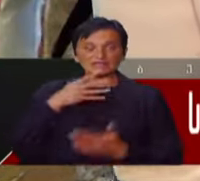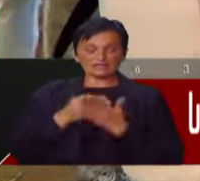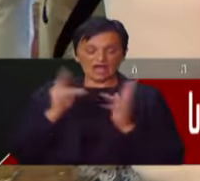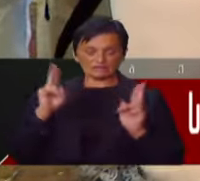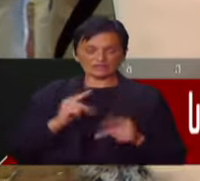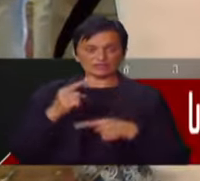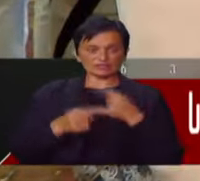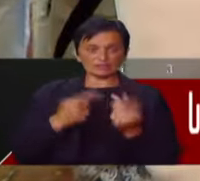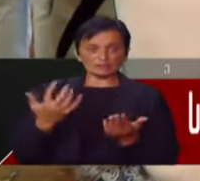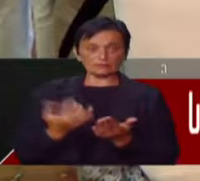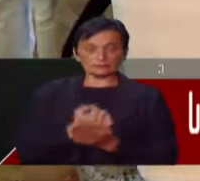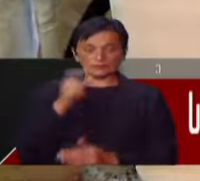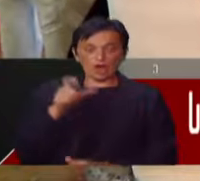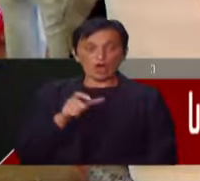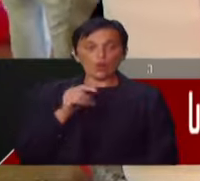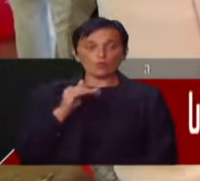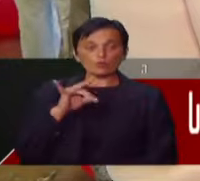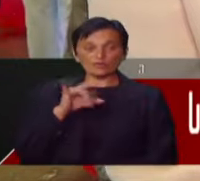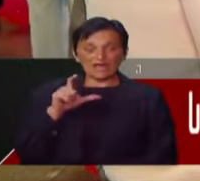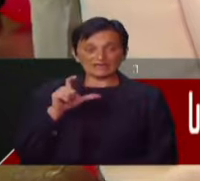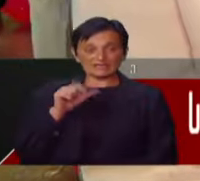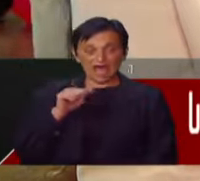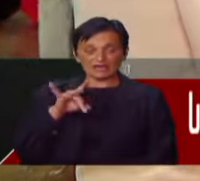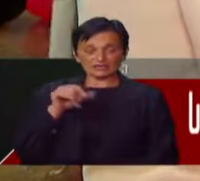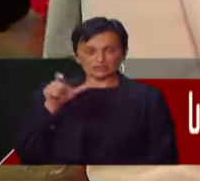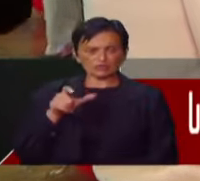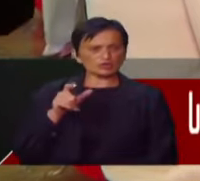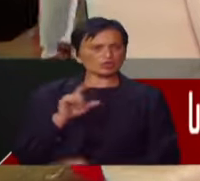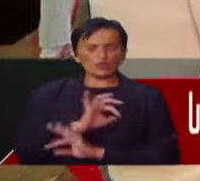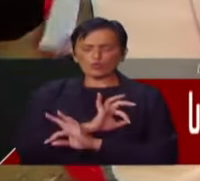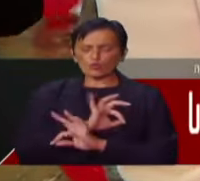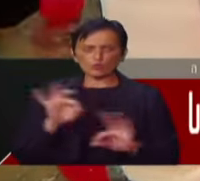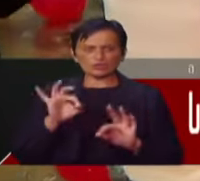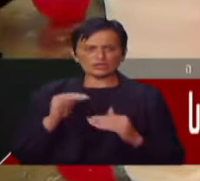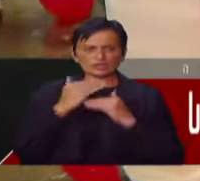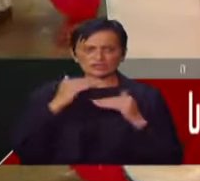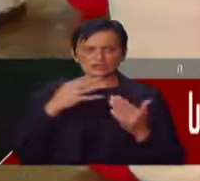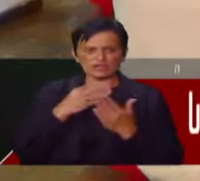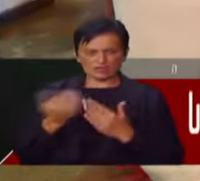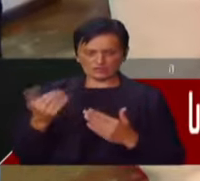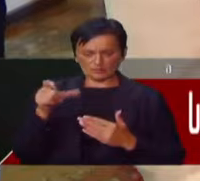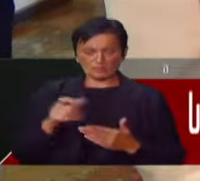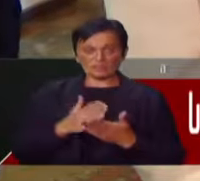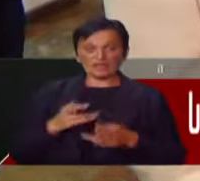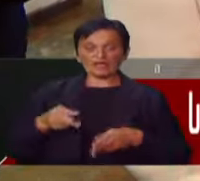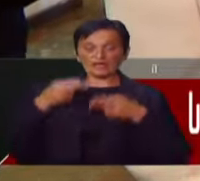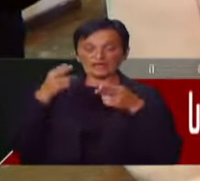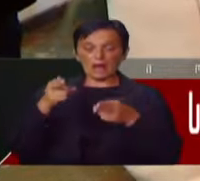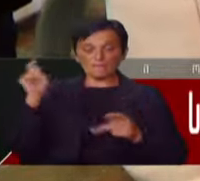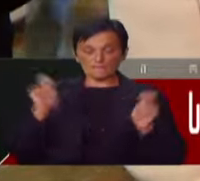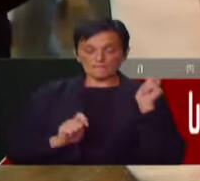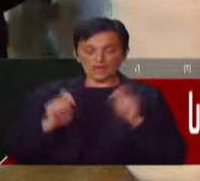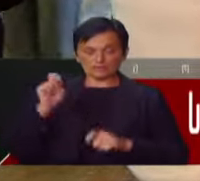და გამარჯვებული ანდრია ფუტკარაძე, რომელიც გახლავთ მართლა უნიკალური შემსრულებელი თავის მხრივ, გაიმგზავრება ფესტივალზე